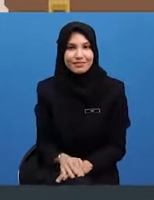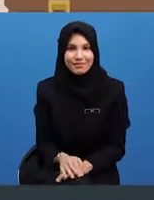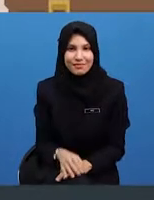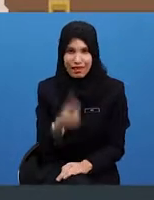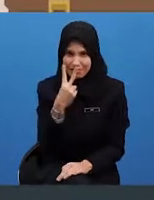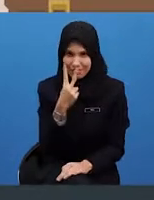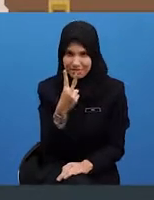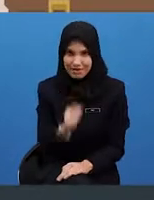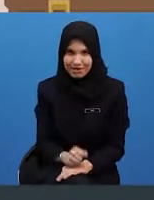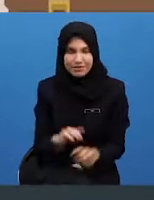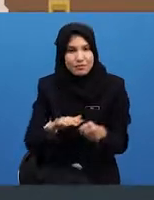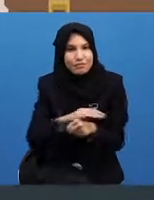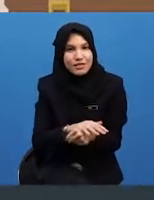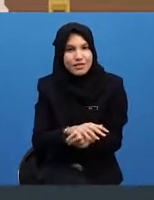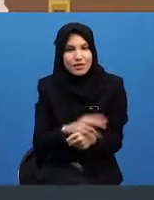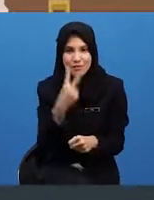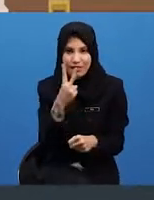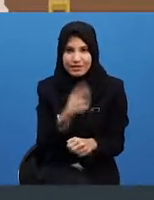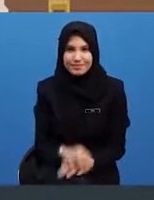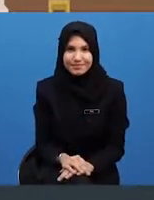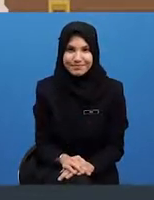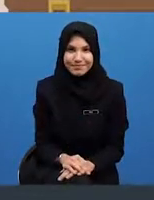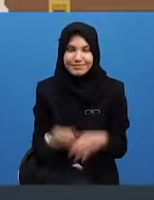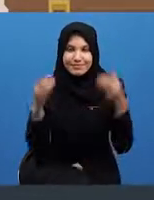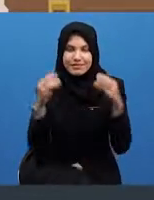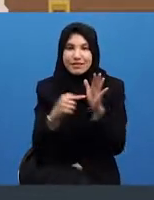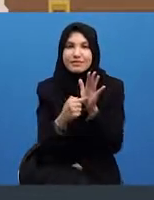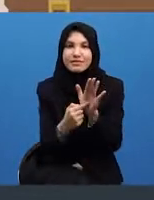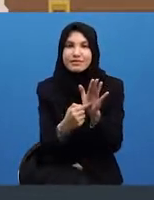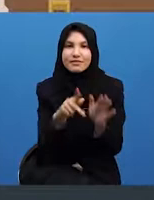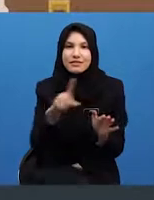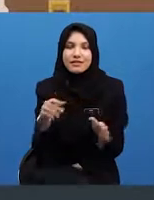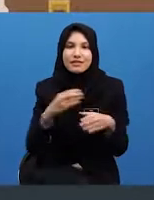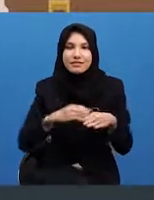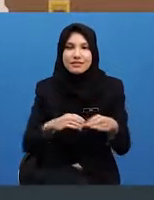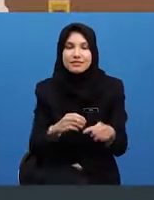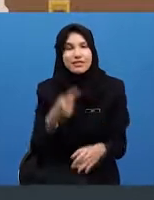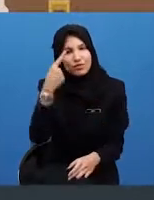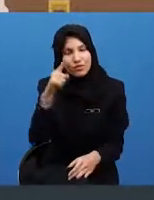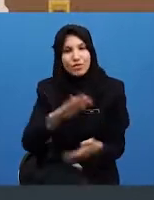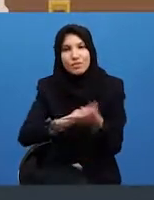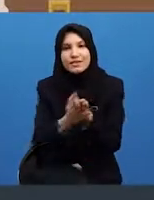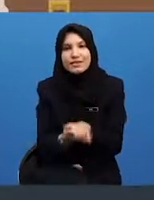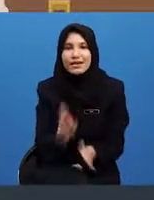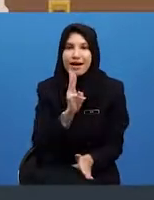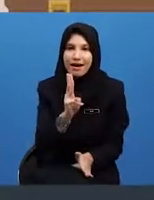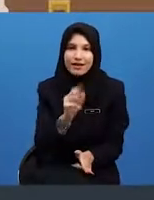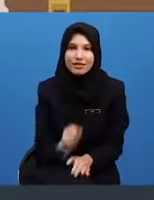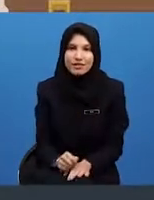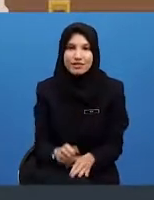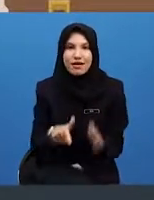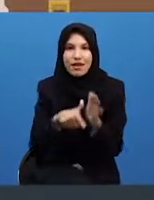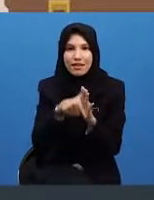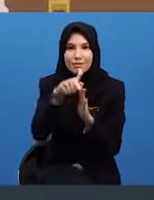Berikan sepenuh perhatiannya. Cikgu akan tunjukkan cara untuk menjadikan air itu